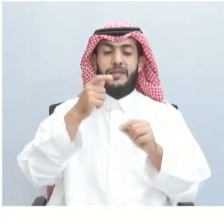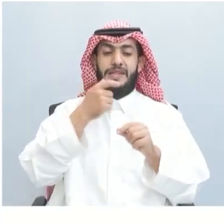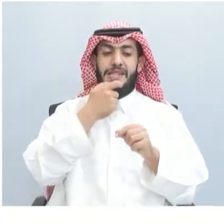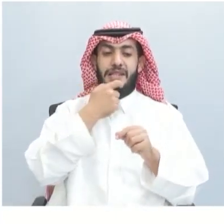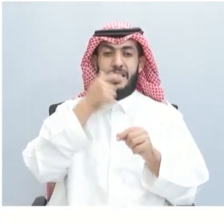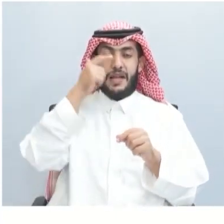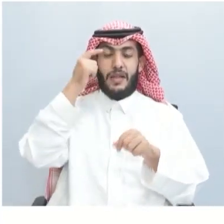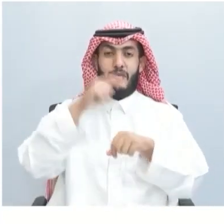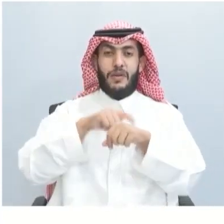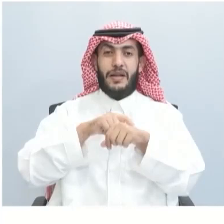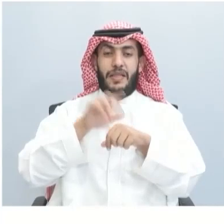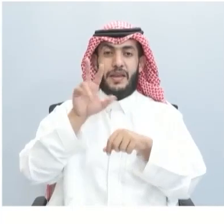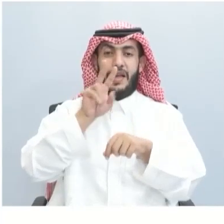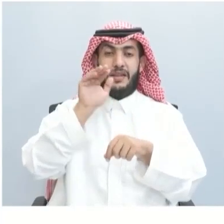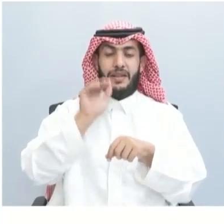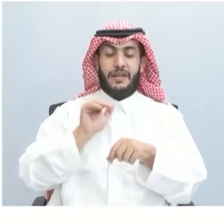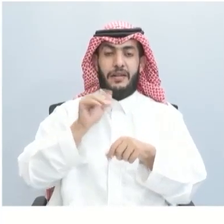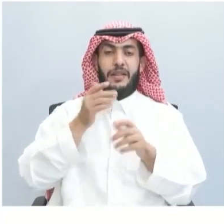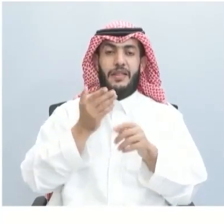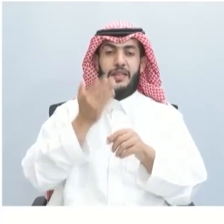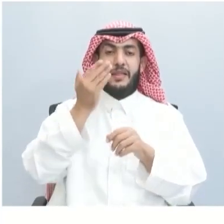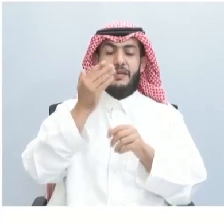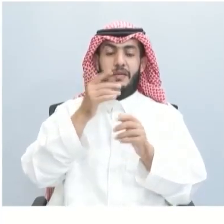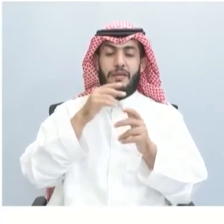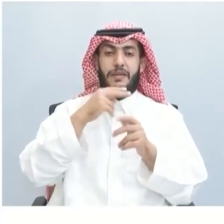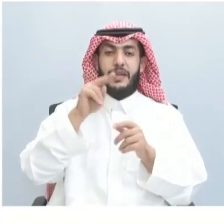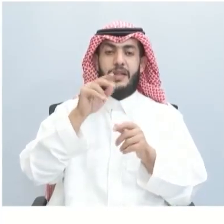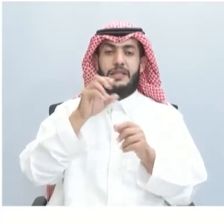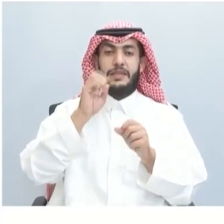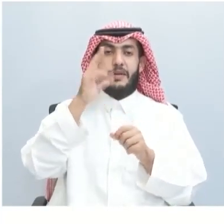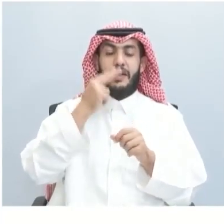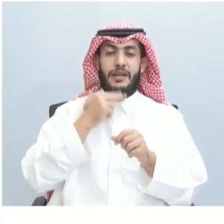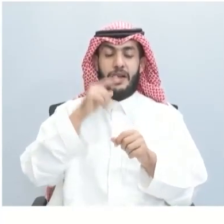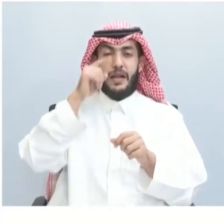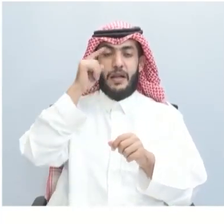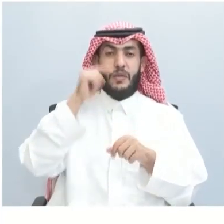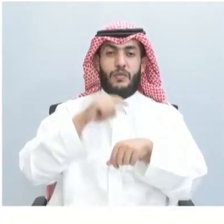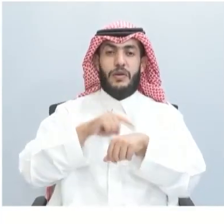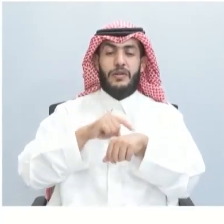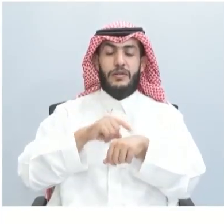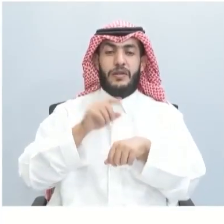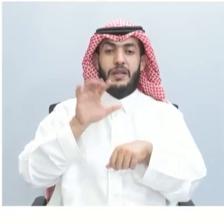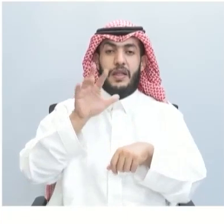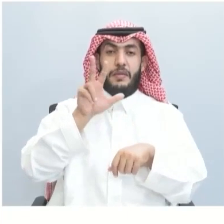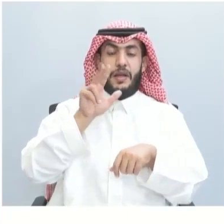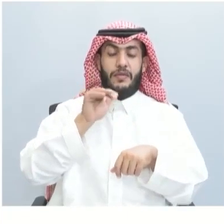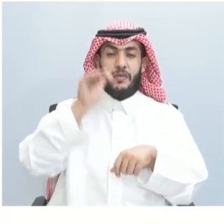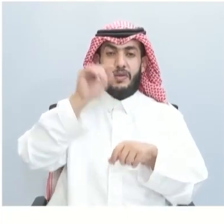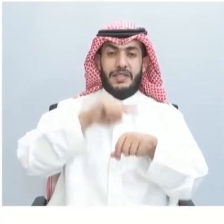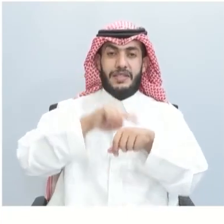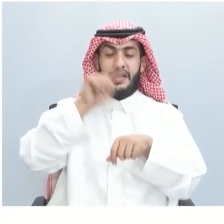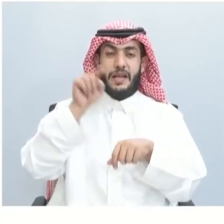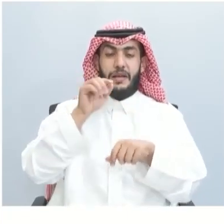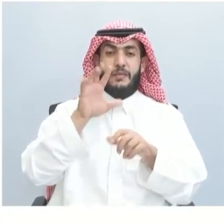اذا كان الزمن اقل من 12 تقوم بطباعه صباح الخير بينما اذا كان الزمن اكبر من 18 تقوم